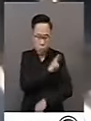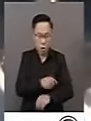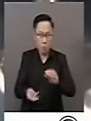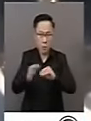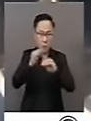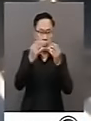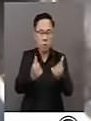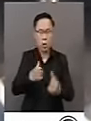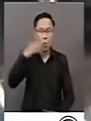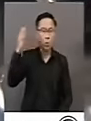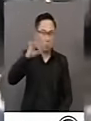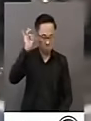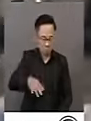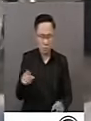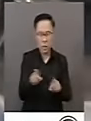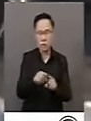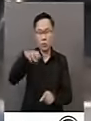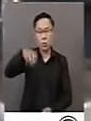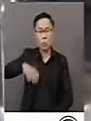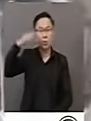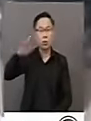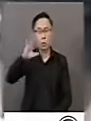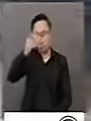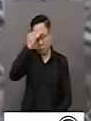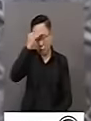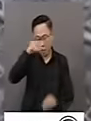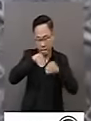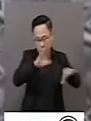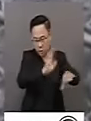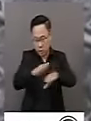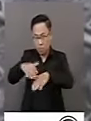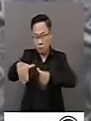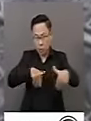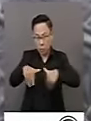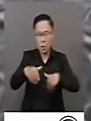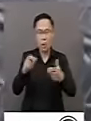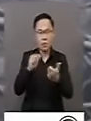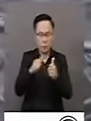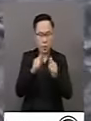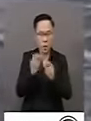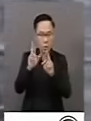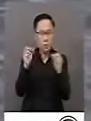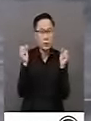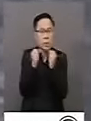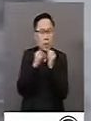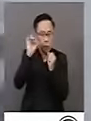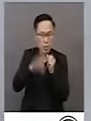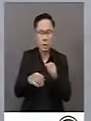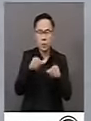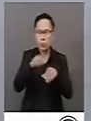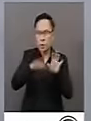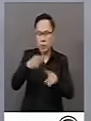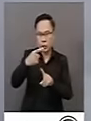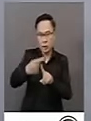เพราะมาพร้อมกับลมแรงนะครับซึ่งกรมอุตุนิยมวิทยาของญี่ปุ่นประกาศเตือนให้ระหว่างจุดพีคของอากาศหนาวจัดจะอยู่ช่วง